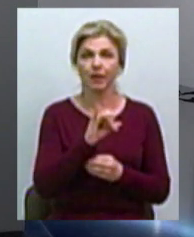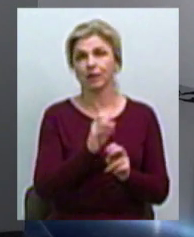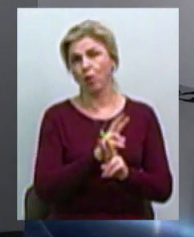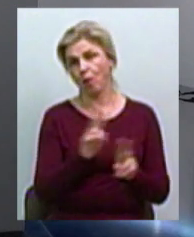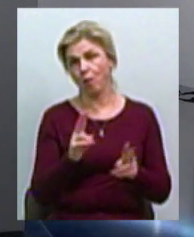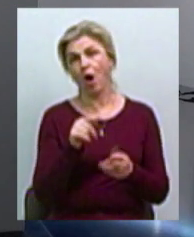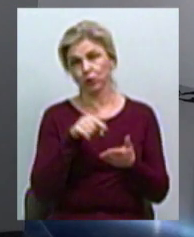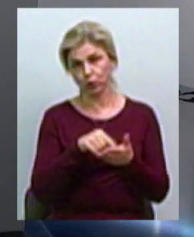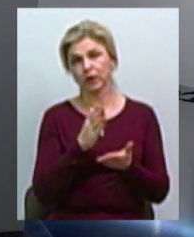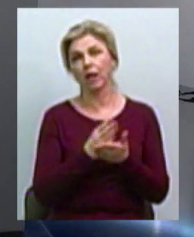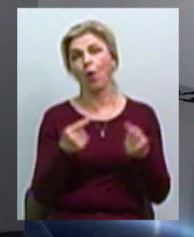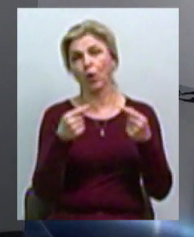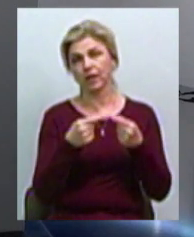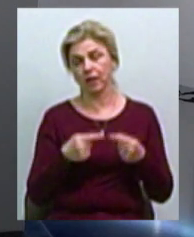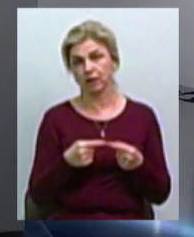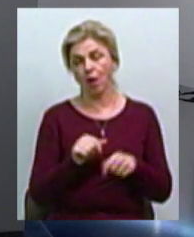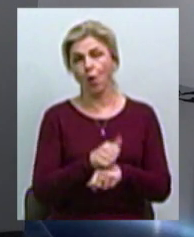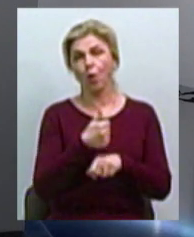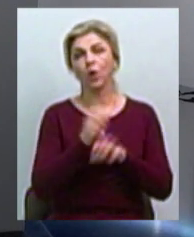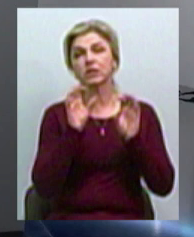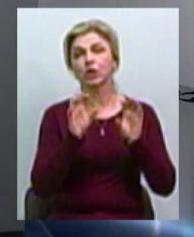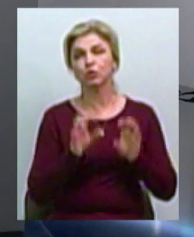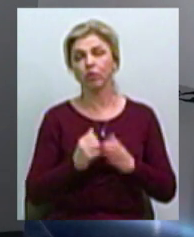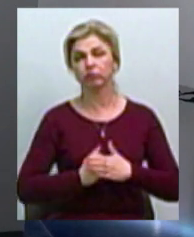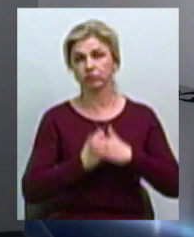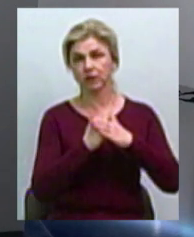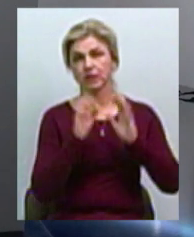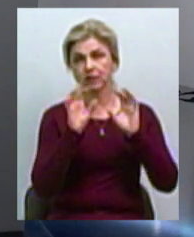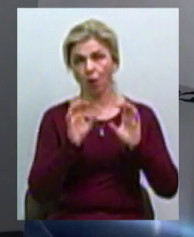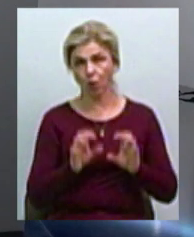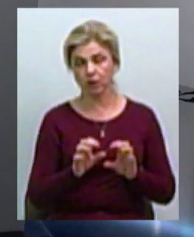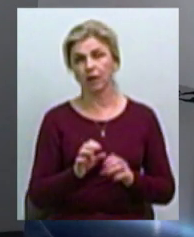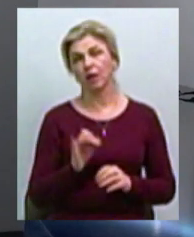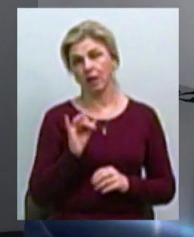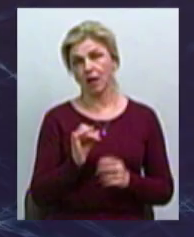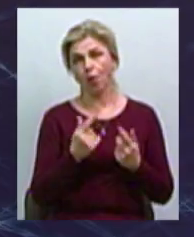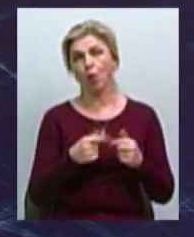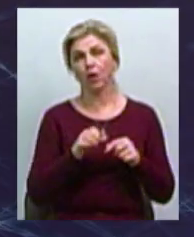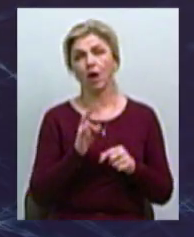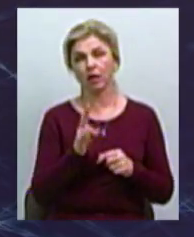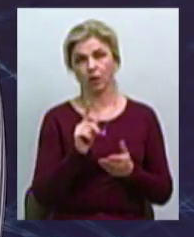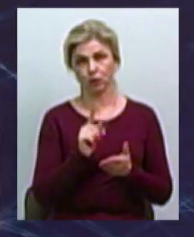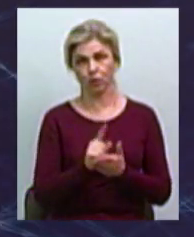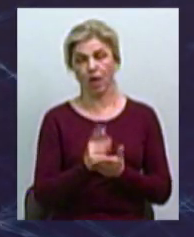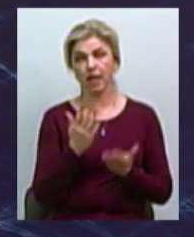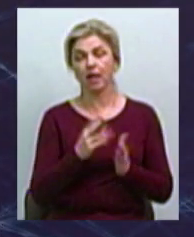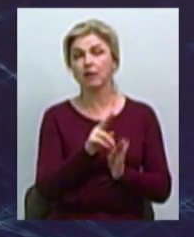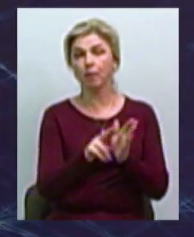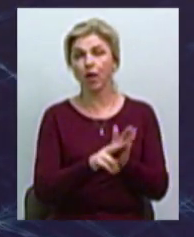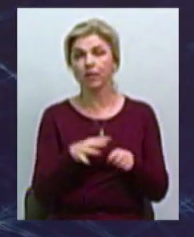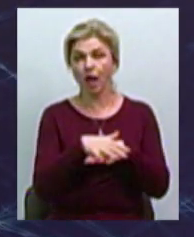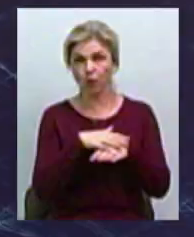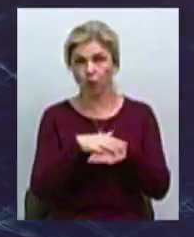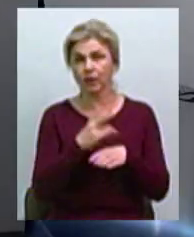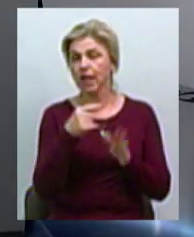конкретизація. Конституція – це фундаментальний закон, на підставі якого законодавчий орган приймає. Якщо належить народу, це не значить, що хтось